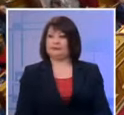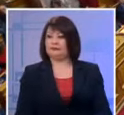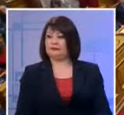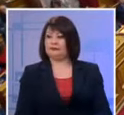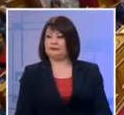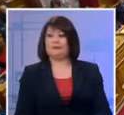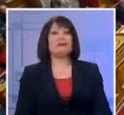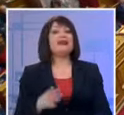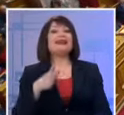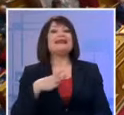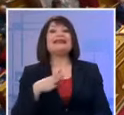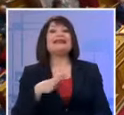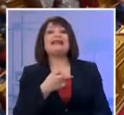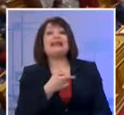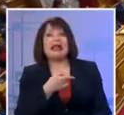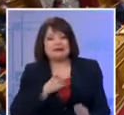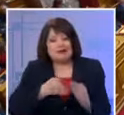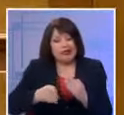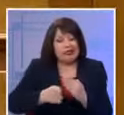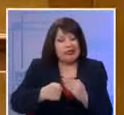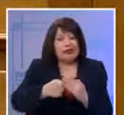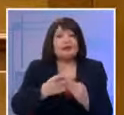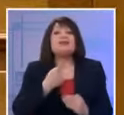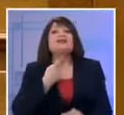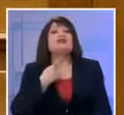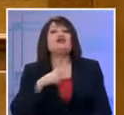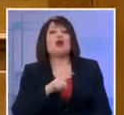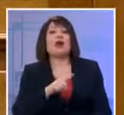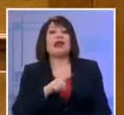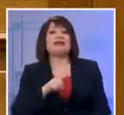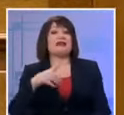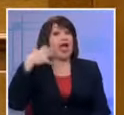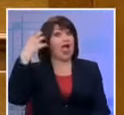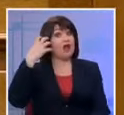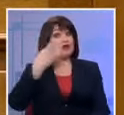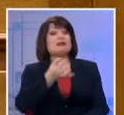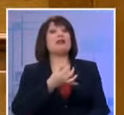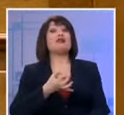Σας αρέσει τεθλασμένη? Σας αρέσει να εννοείτε και να μην το λέτε?